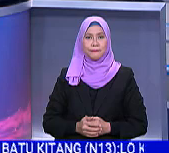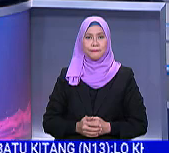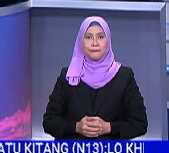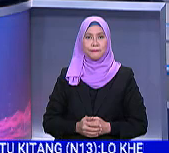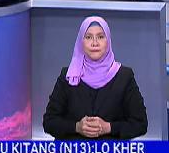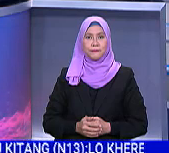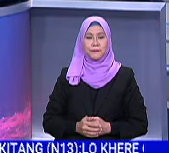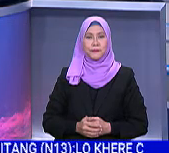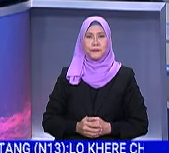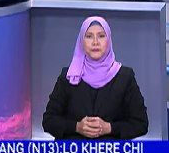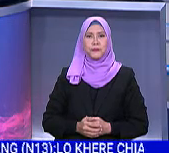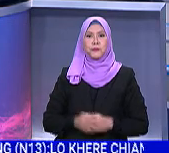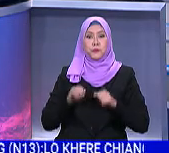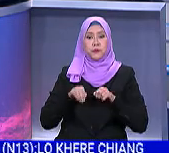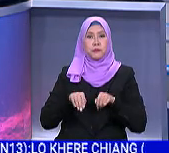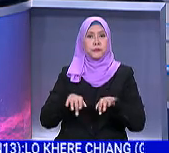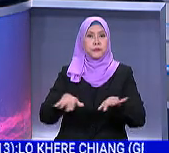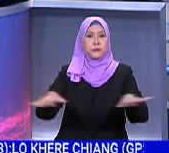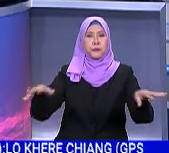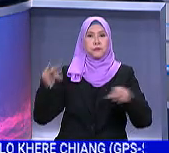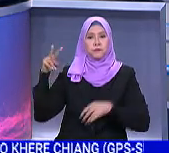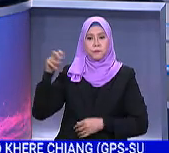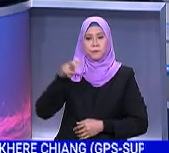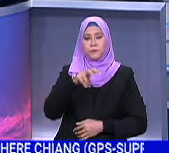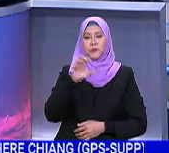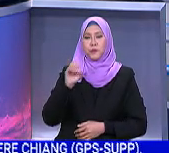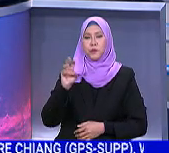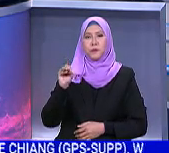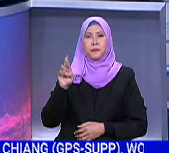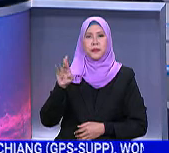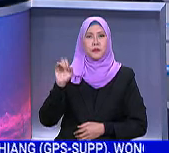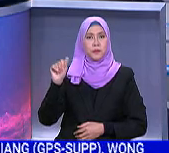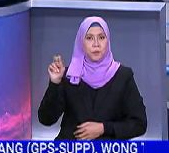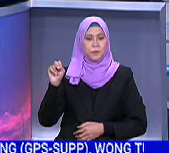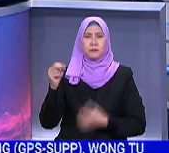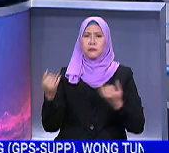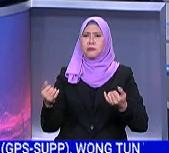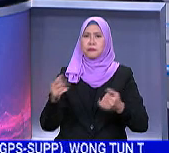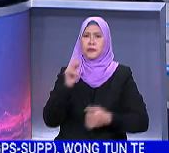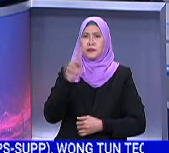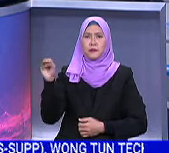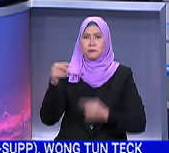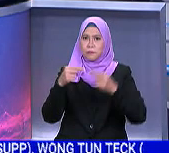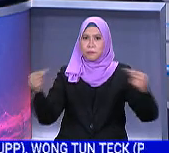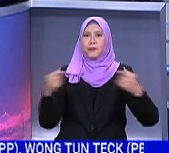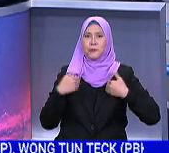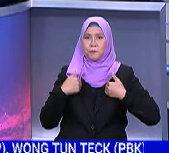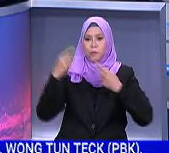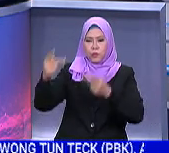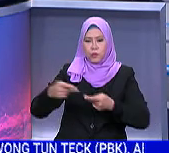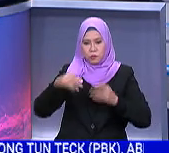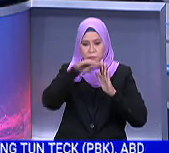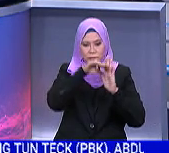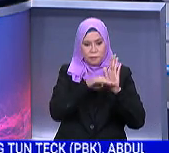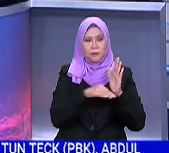Baik, ini pula berikutan penularan varian baharu Omicron. Kementerian Kesihatan mengumumkan beberapa protokol baharu